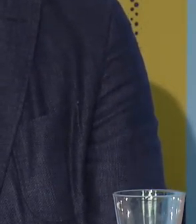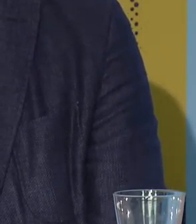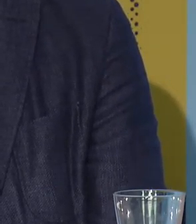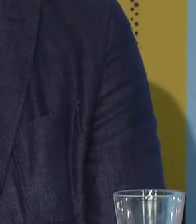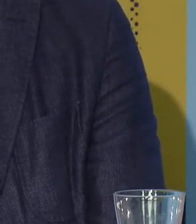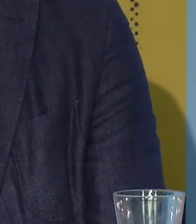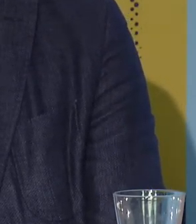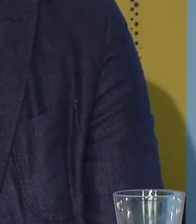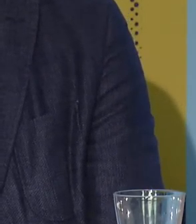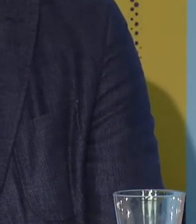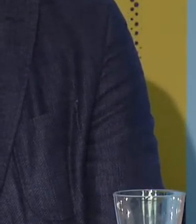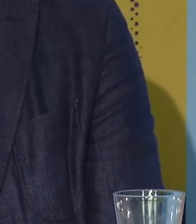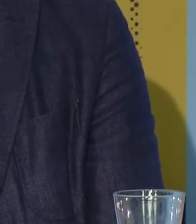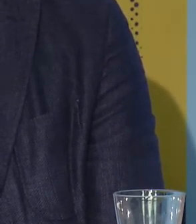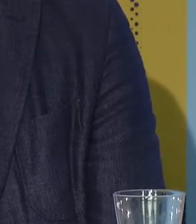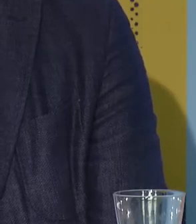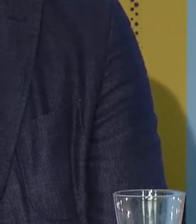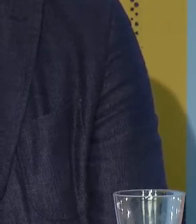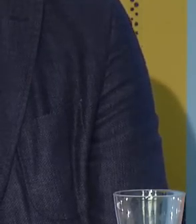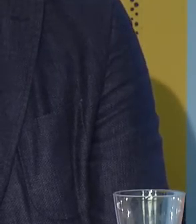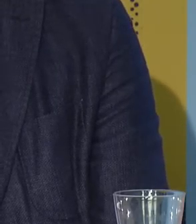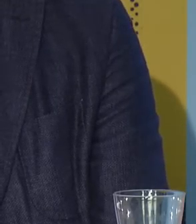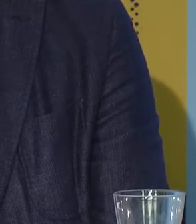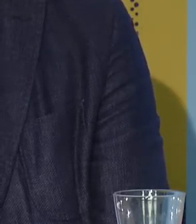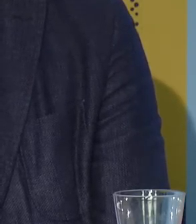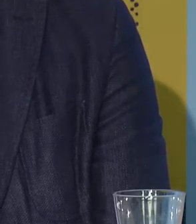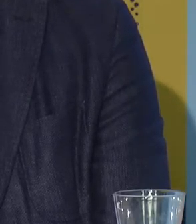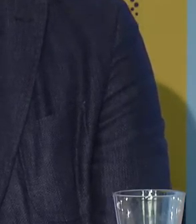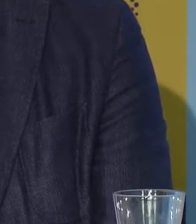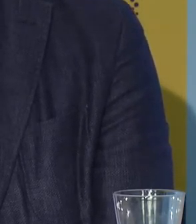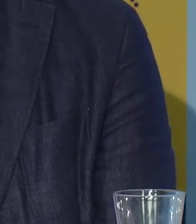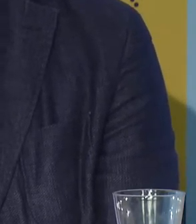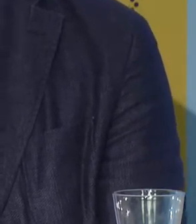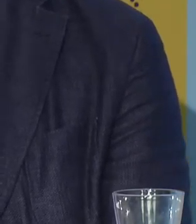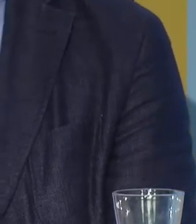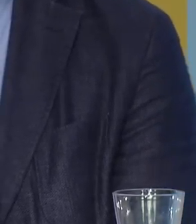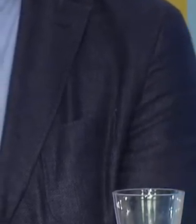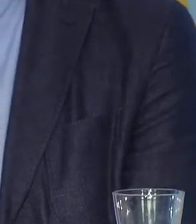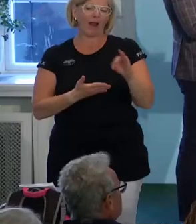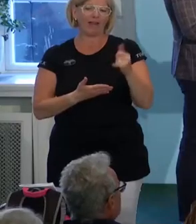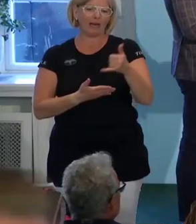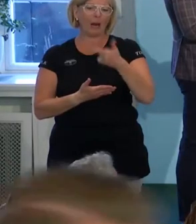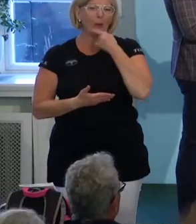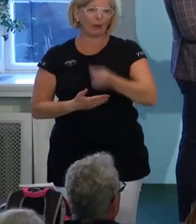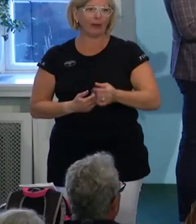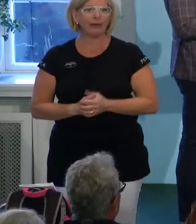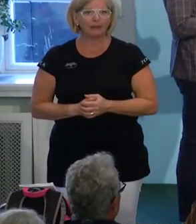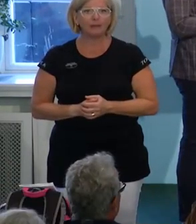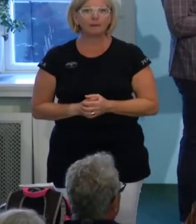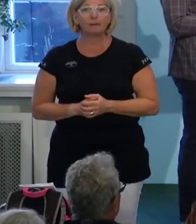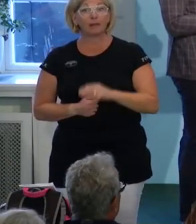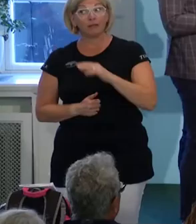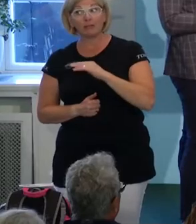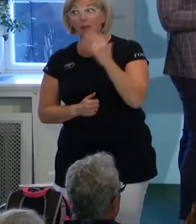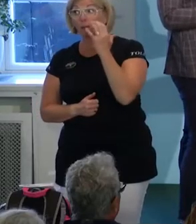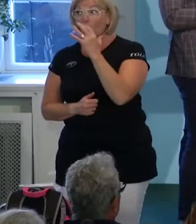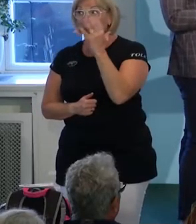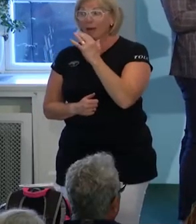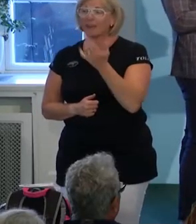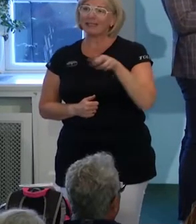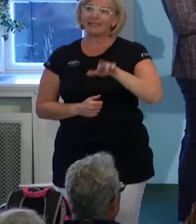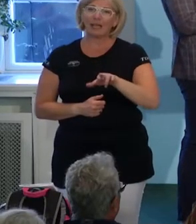annat land. Och de hittar inte oss. Men där får vi hjälp av vår arbetsförmedling i Lund. Finns det en problematik med det här att om